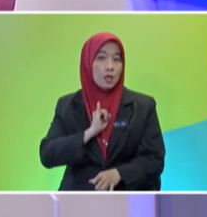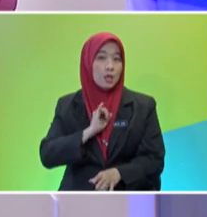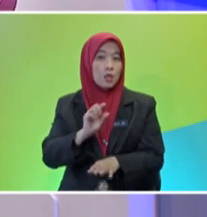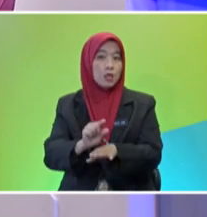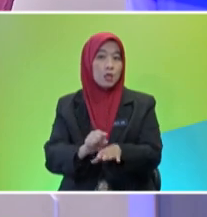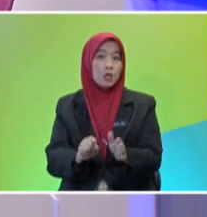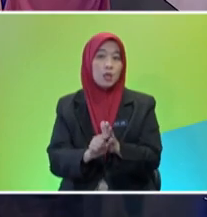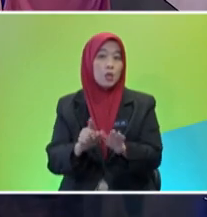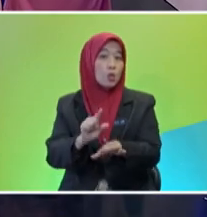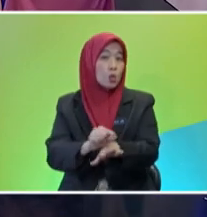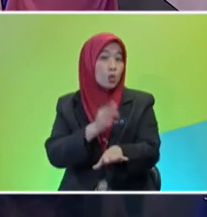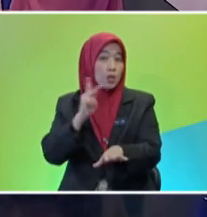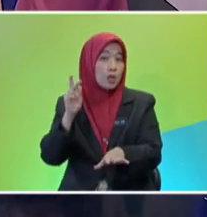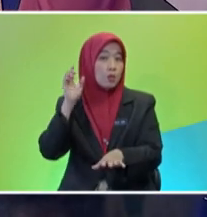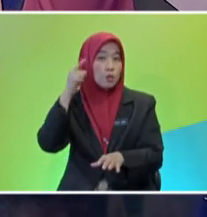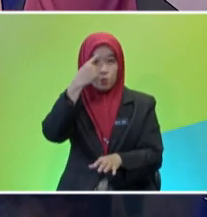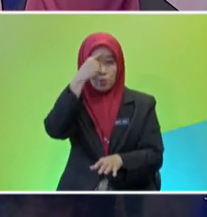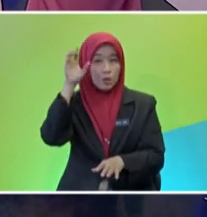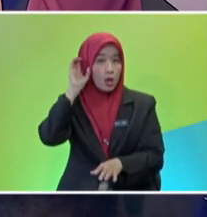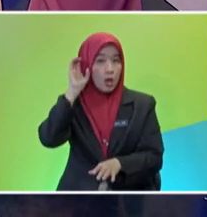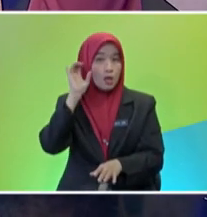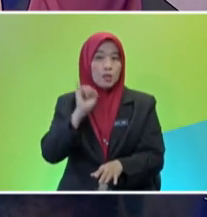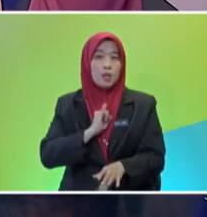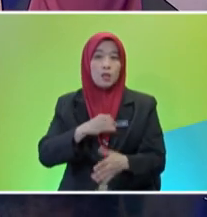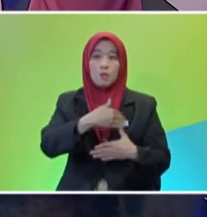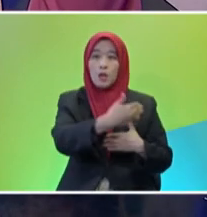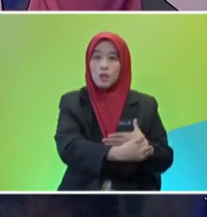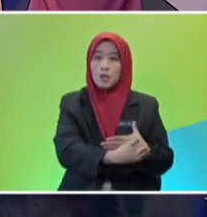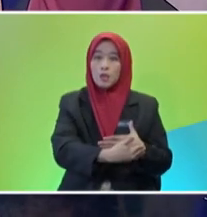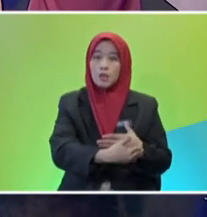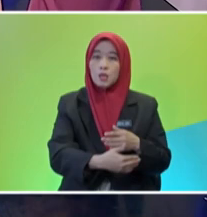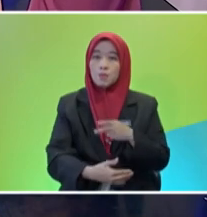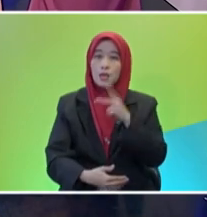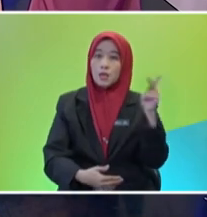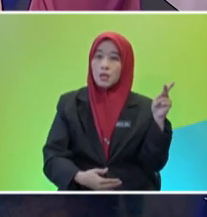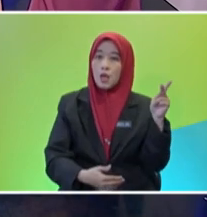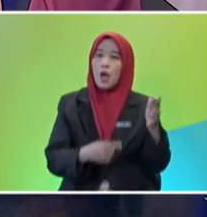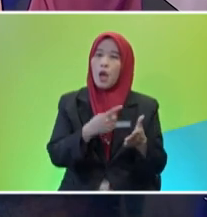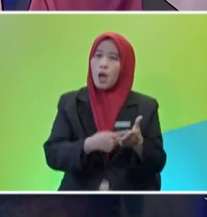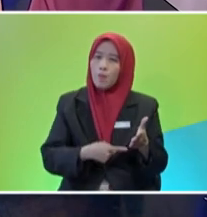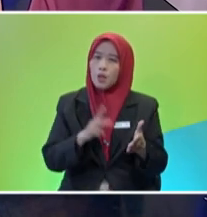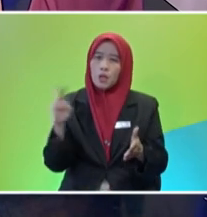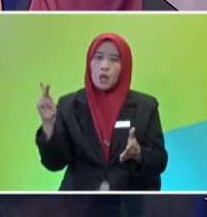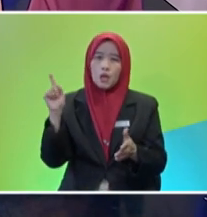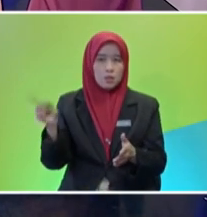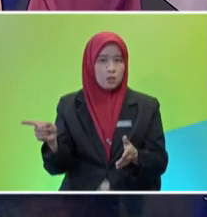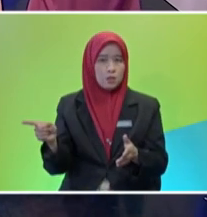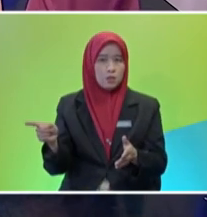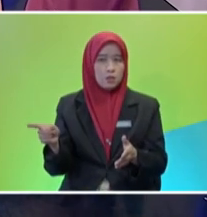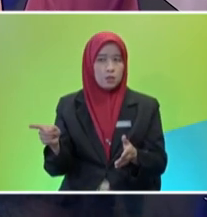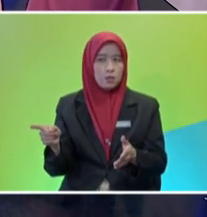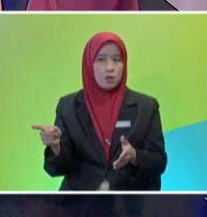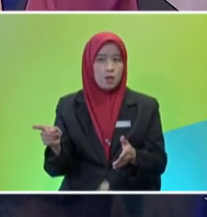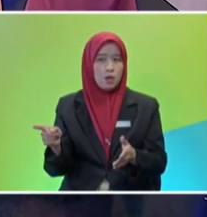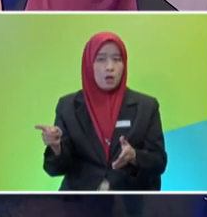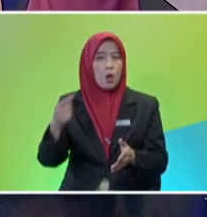Okey, saya digunakan untuk saya mendengar. Saya berada di sebelah kiri. Belah kiri. Apakah dia? Saya digunakan untuk mendengar. Mendengar.